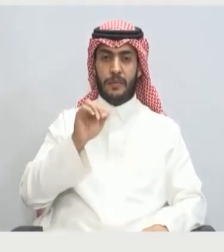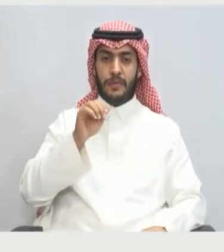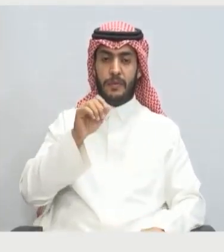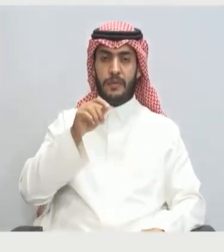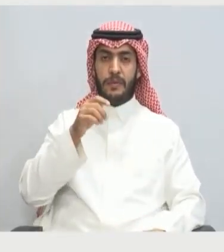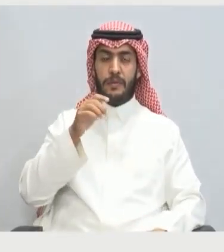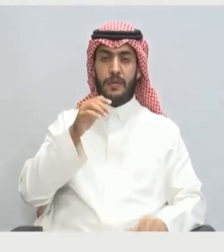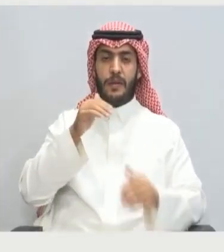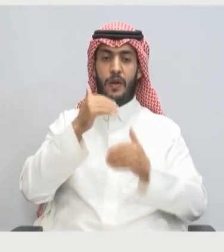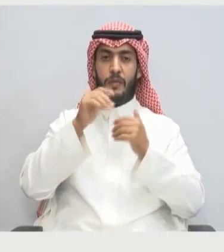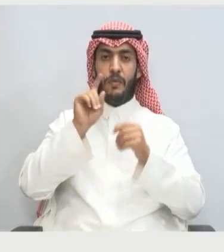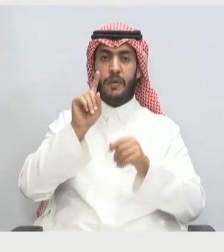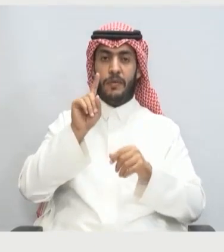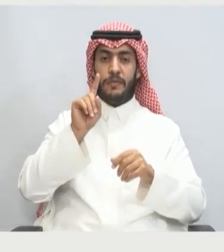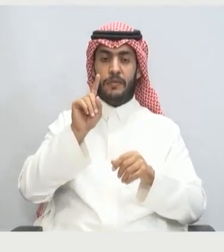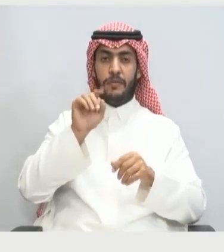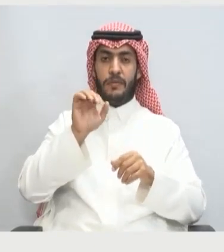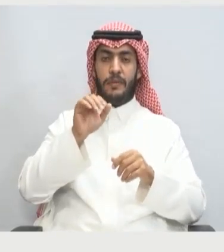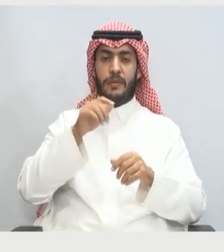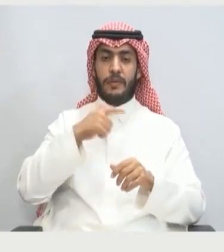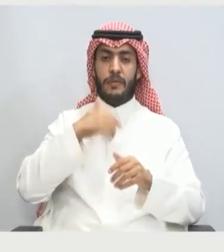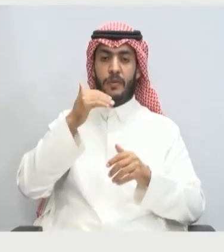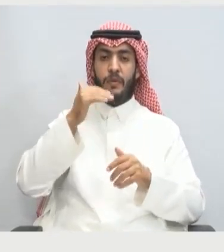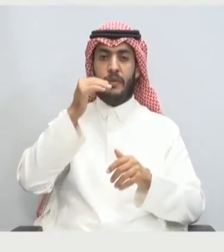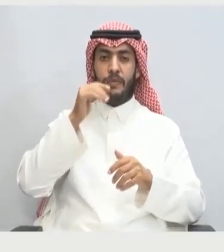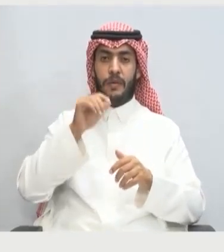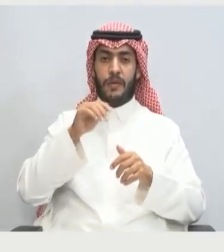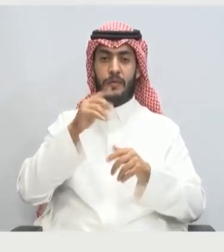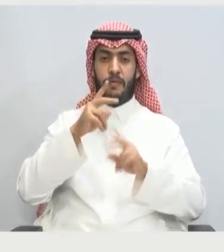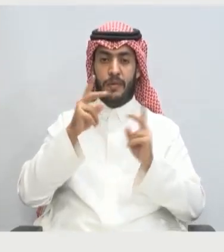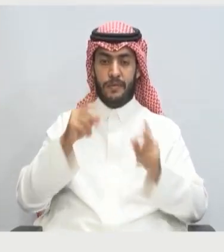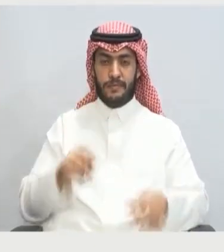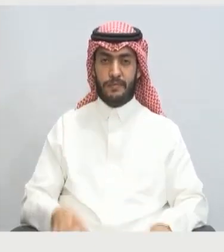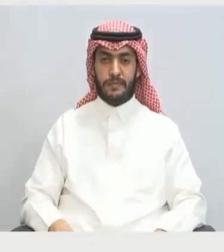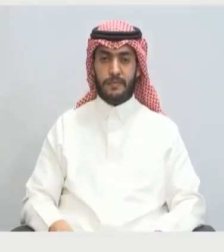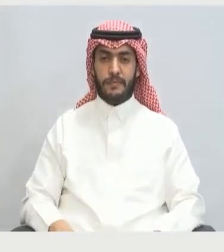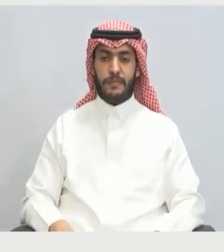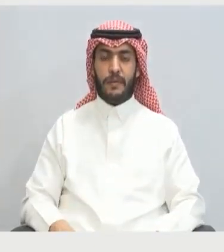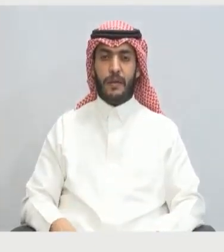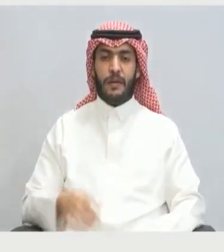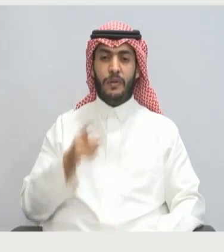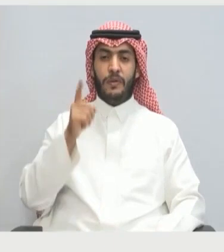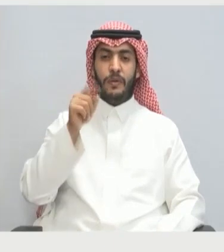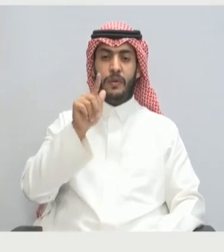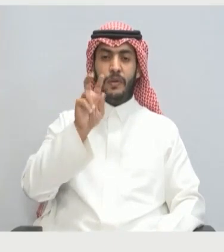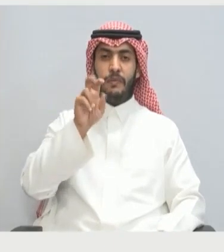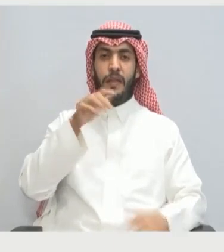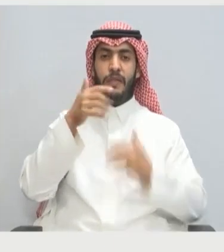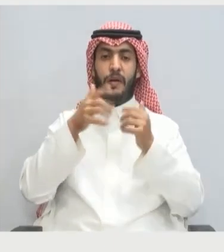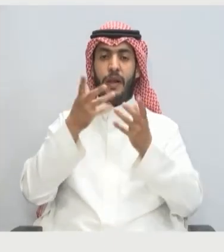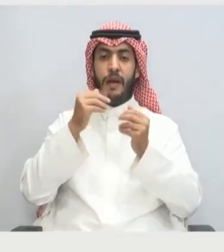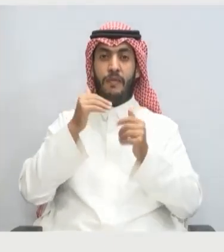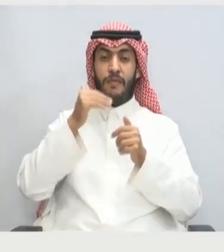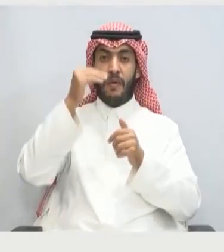قوانين من الرتبه الاولى وكذلك من الرتب الاخرى ما هي رتبه التفاعل هي الرقم